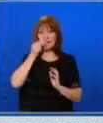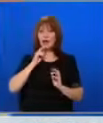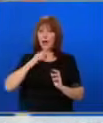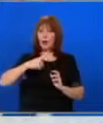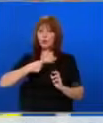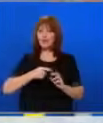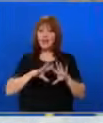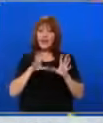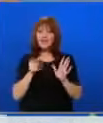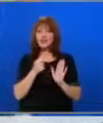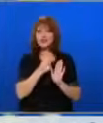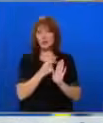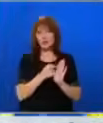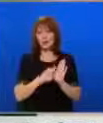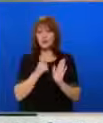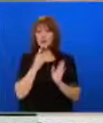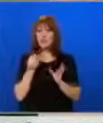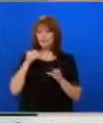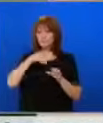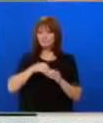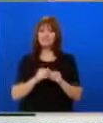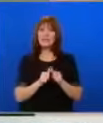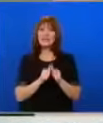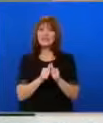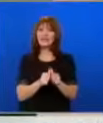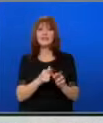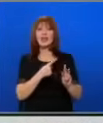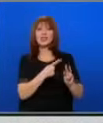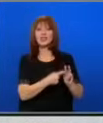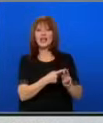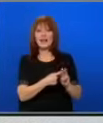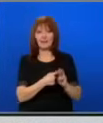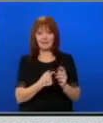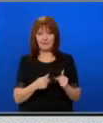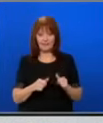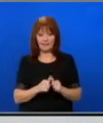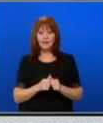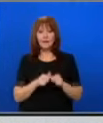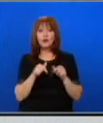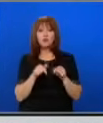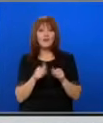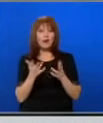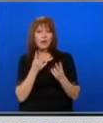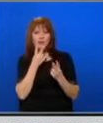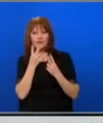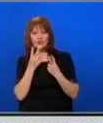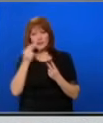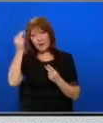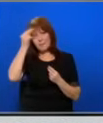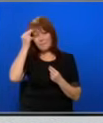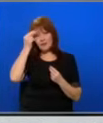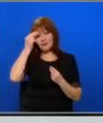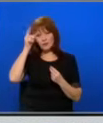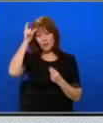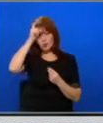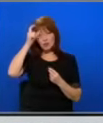на изискванията за присъединяване към Шенгенското пространство. Това, което виждаме на българо-турската